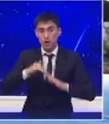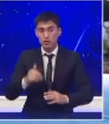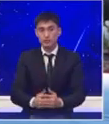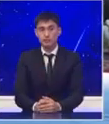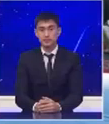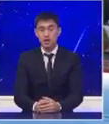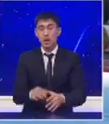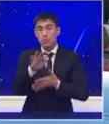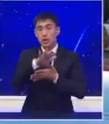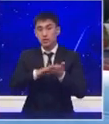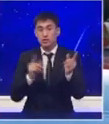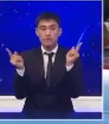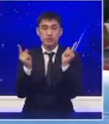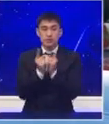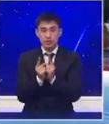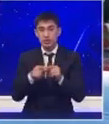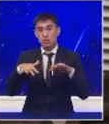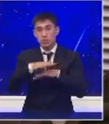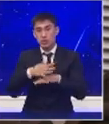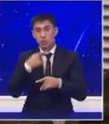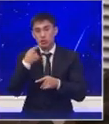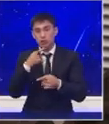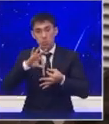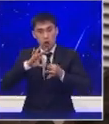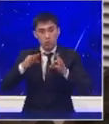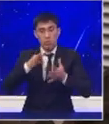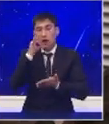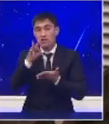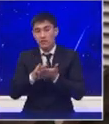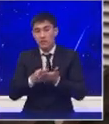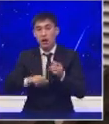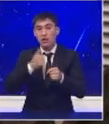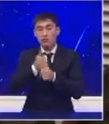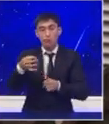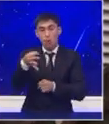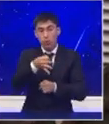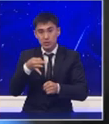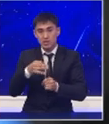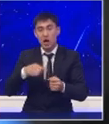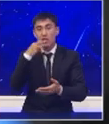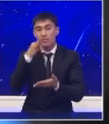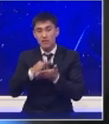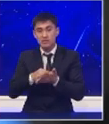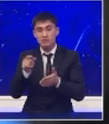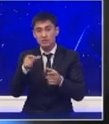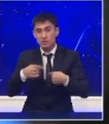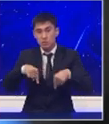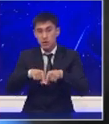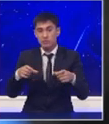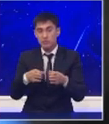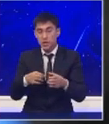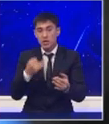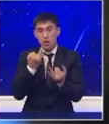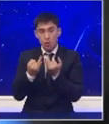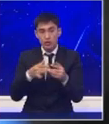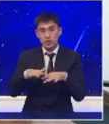В ходе продолжительной встречи собравшиеся получили подробные ответы и от главы области, и от ответственных ведомств. Помимо диалога